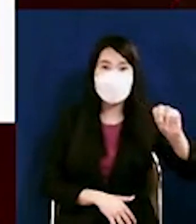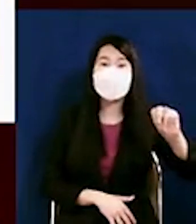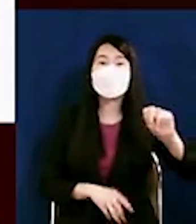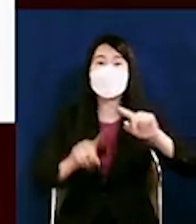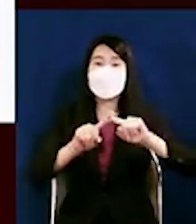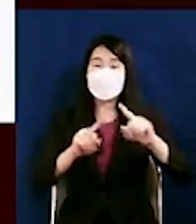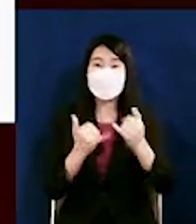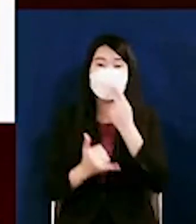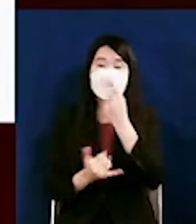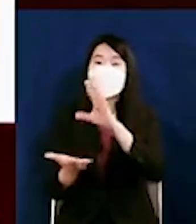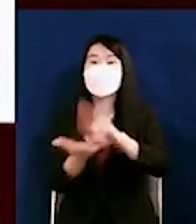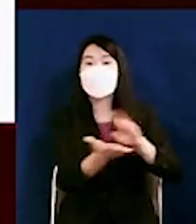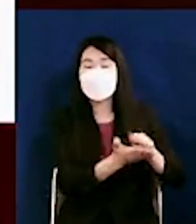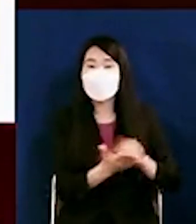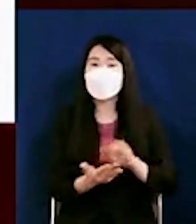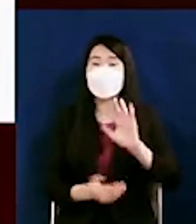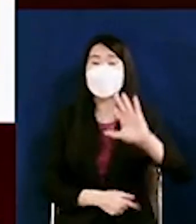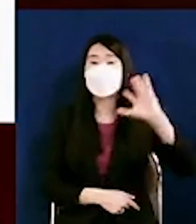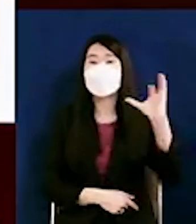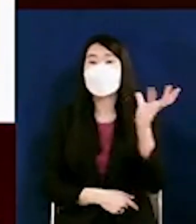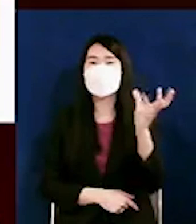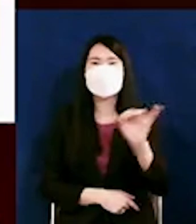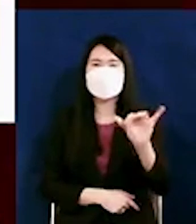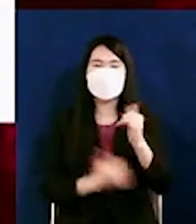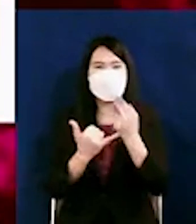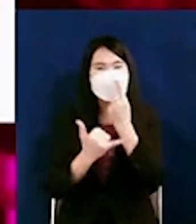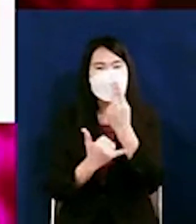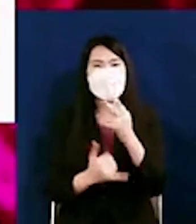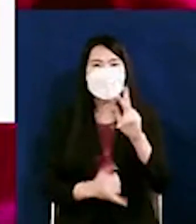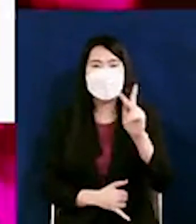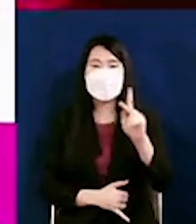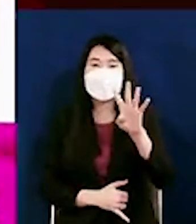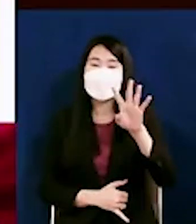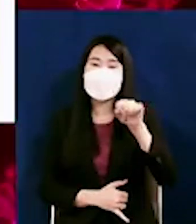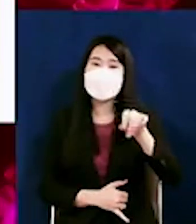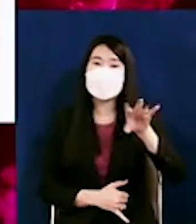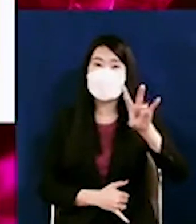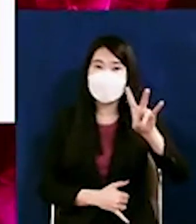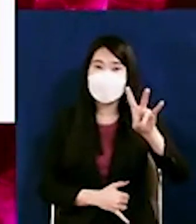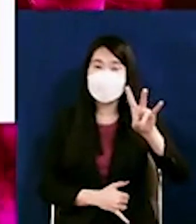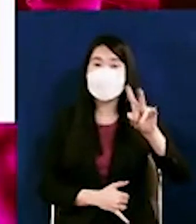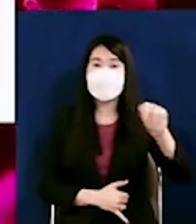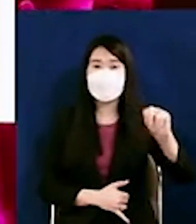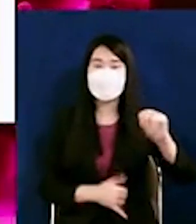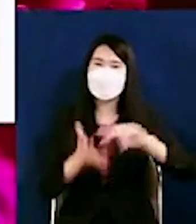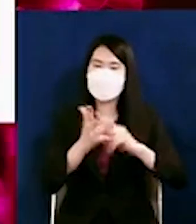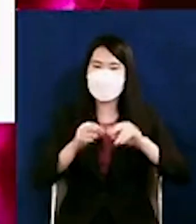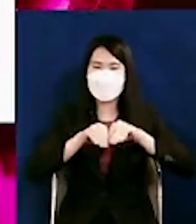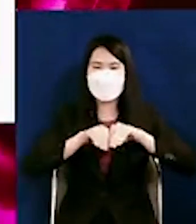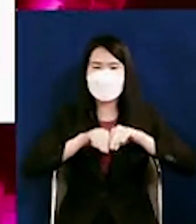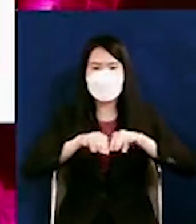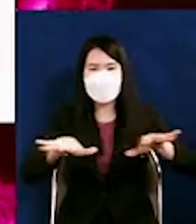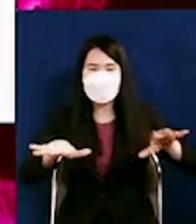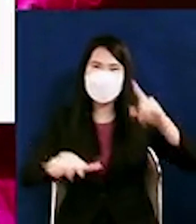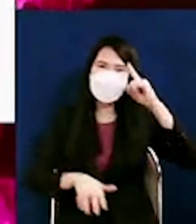ยังไม่มีข้อมูลในโลกใบนี้ว่าไอ้เจ้า K41.N ที่ 17N ที่มีการกลายพันธุ์เนี่ยจะท